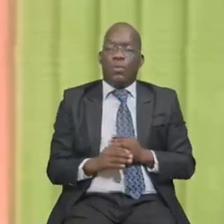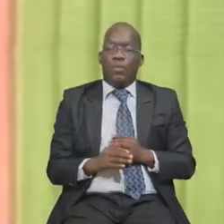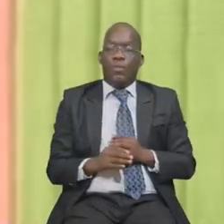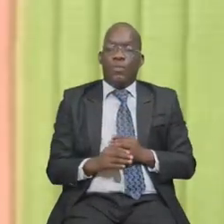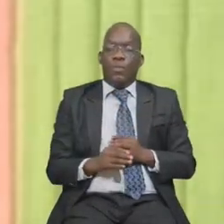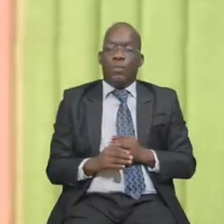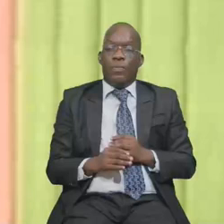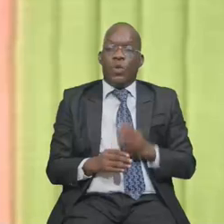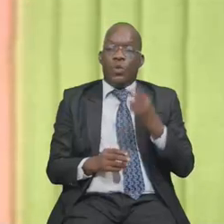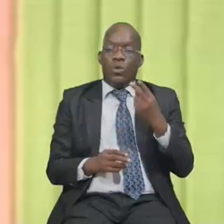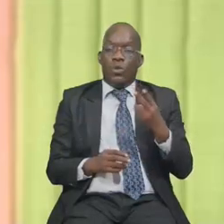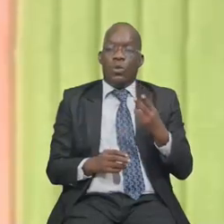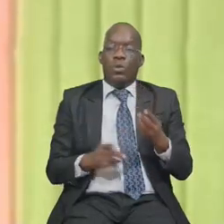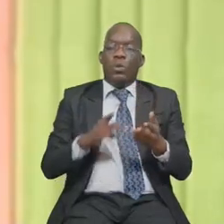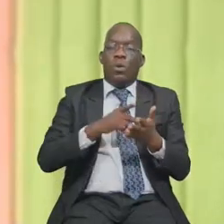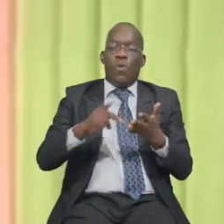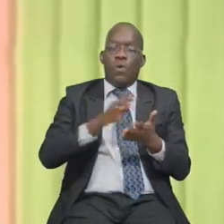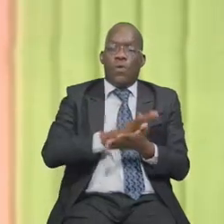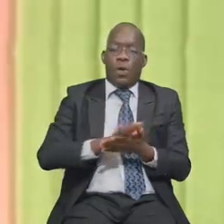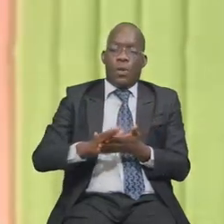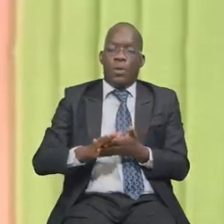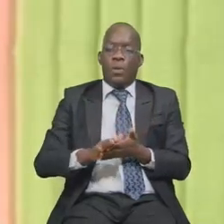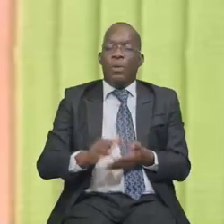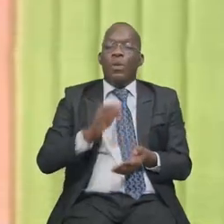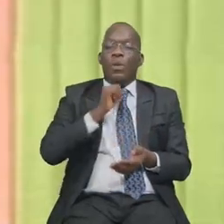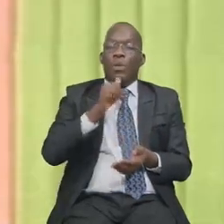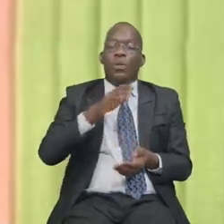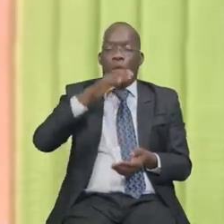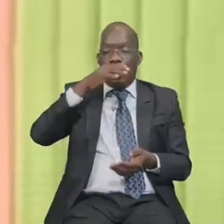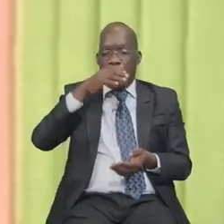Deuxièmement, purifie, ne pollue pas.